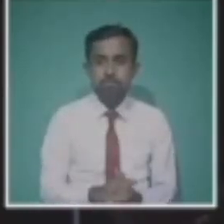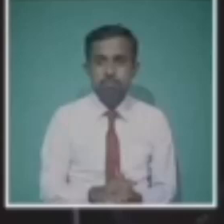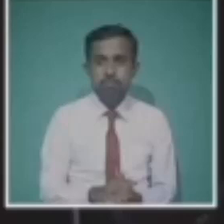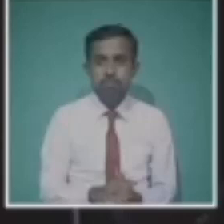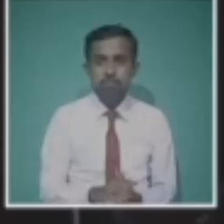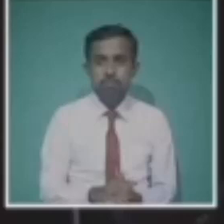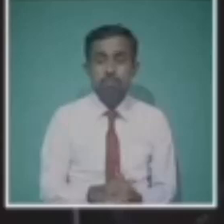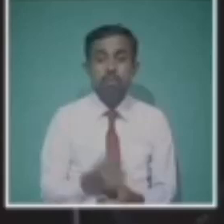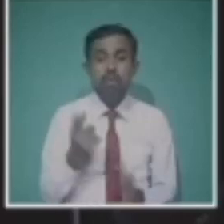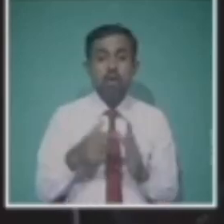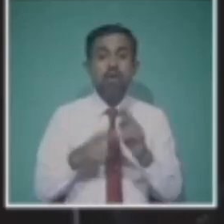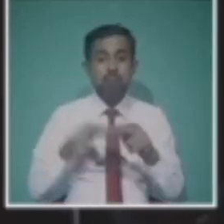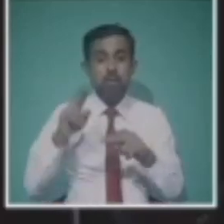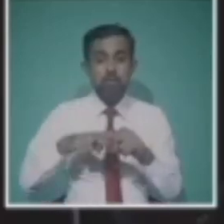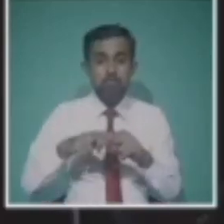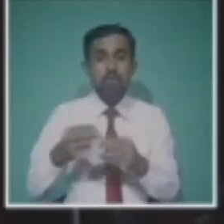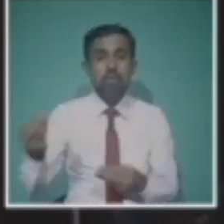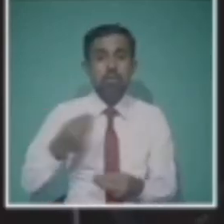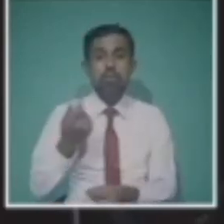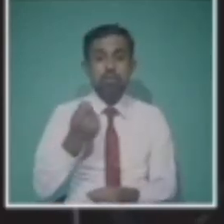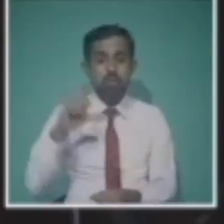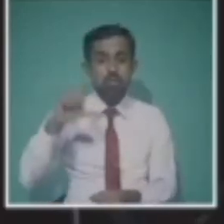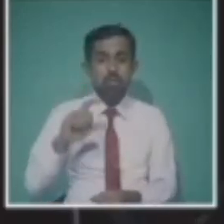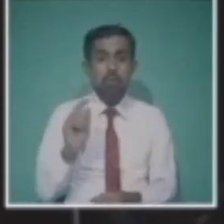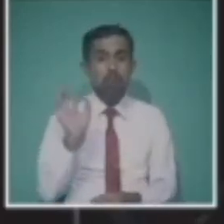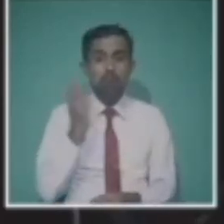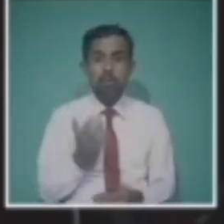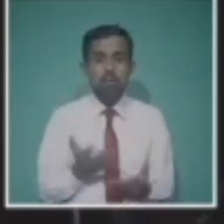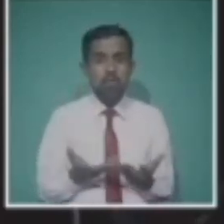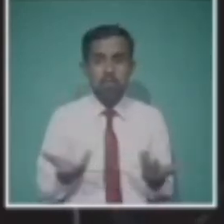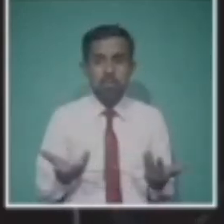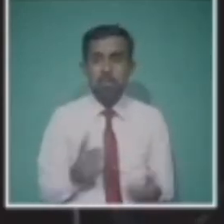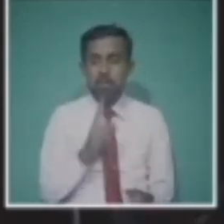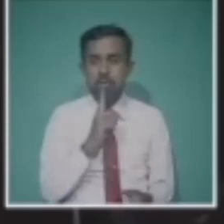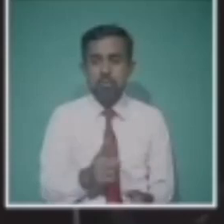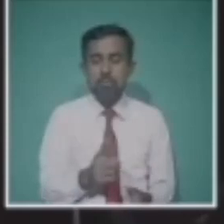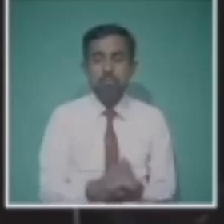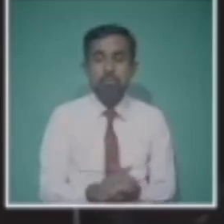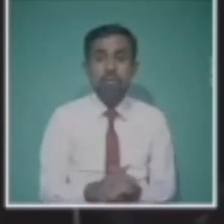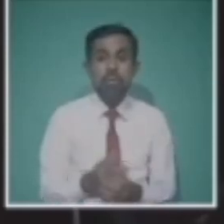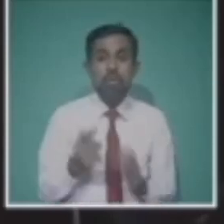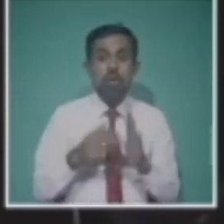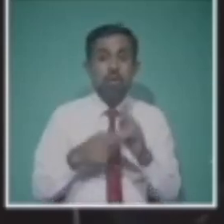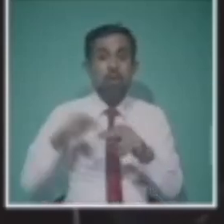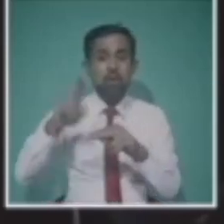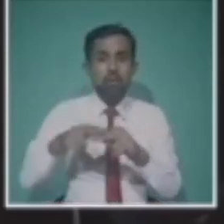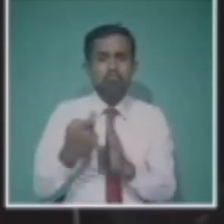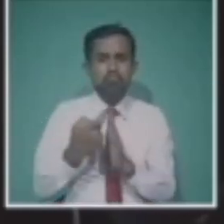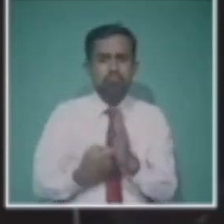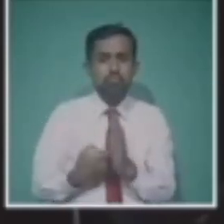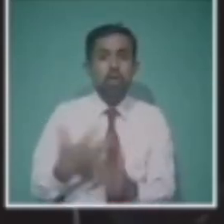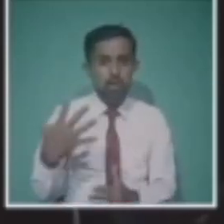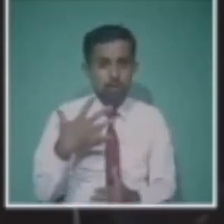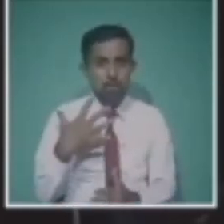අත්තටම මේ මූල්‍ය අරමුදලෙන් දුන්නු මුදලේ නෙමේ වටිනාකම තිබෙන්නේ කියලා කිව්වත් මූල්‍ය අරමුදල කොන්දේසි